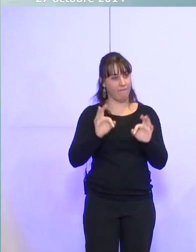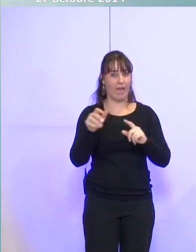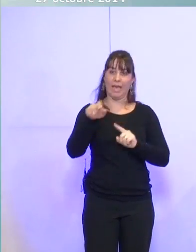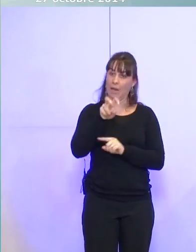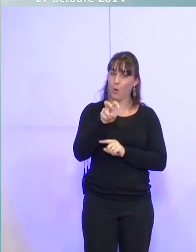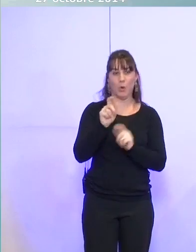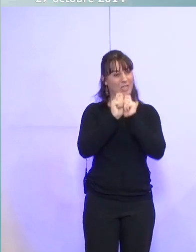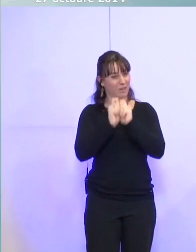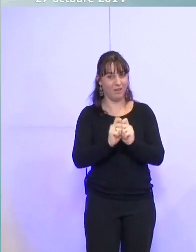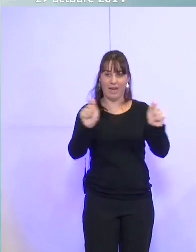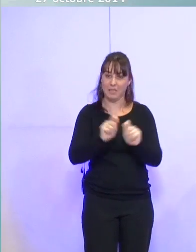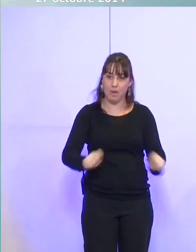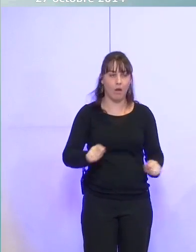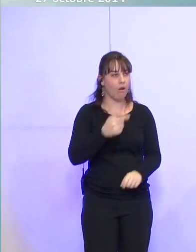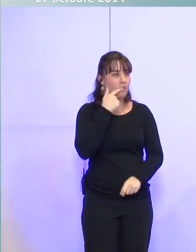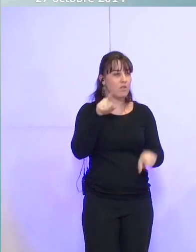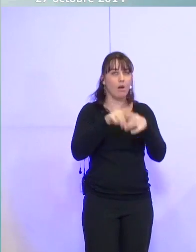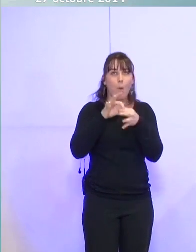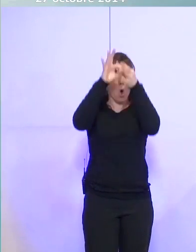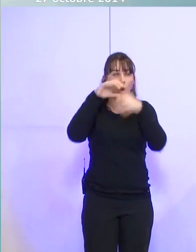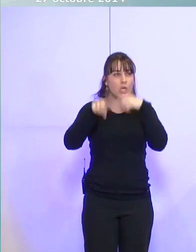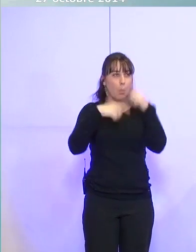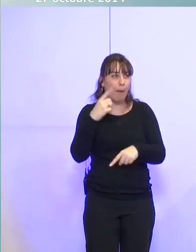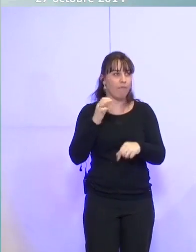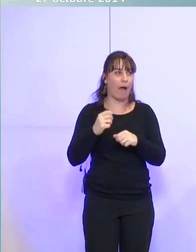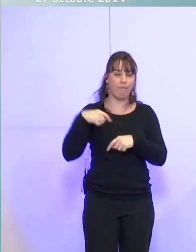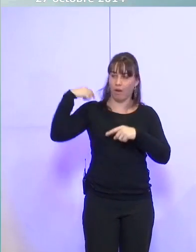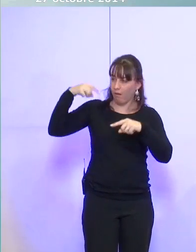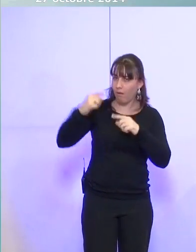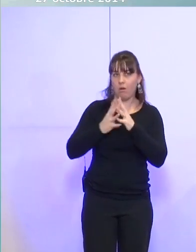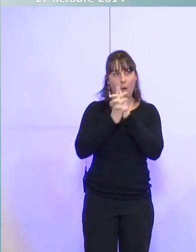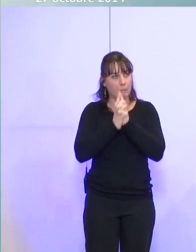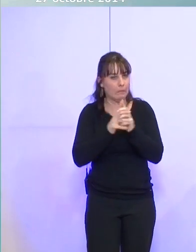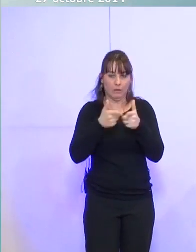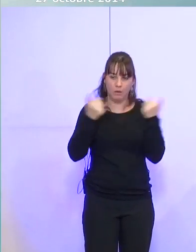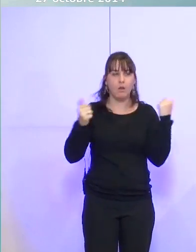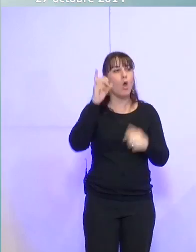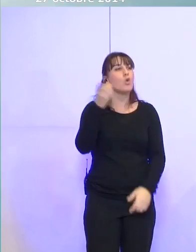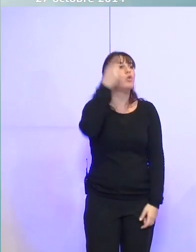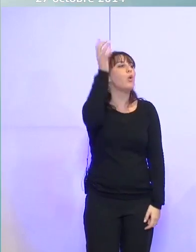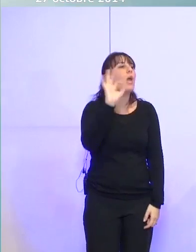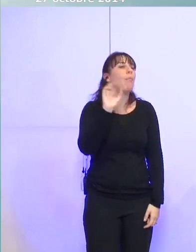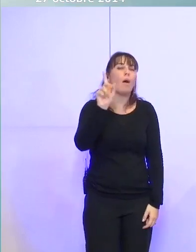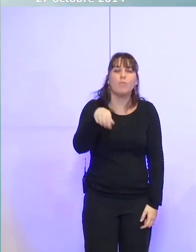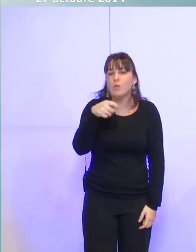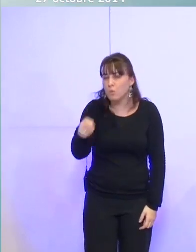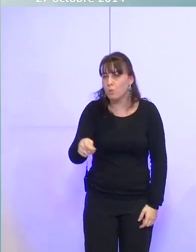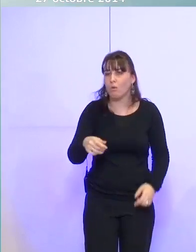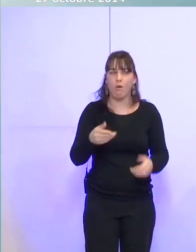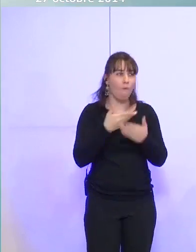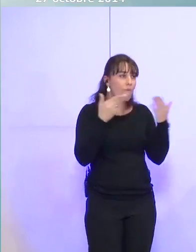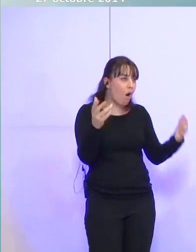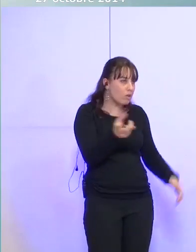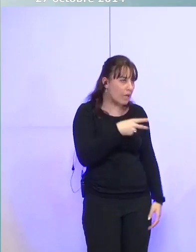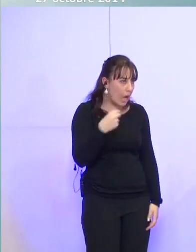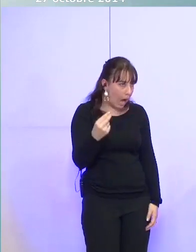selon vous, est devenue une religion avec ses rites et ses prêtres, mais une religion sans Dieu, bien évidemment. Franchement, c'est grave